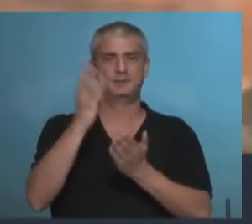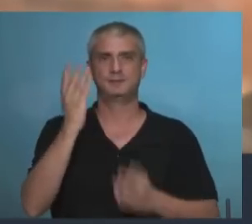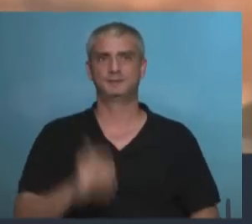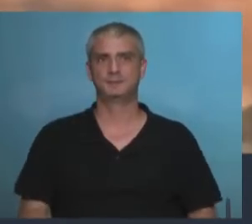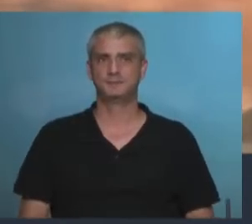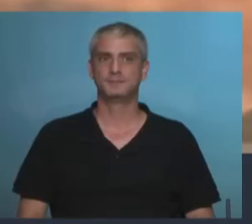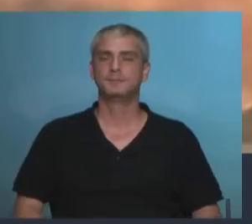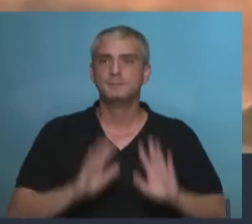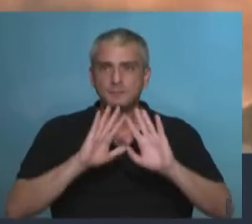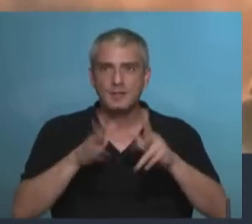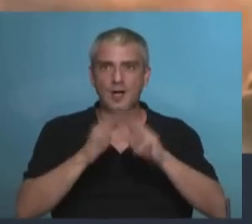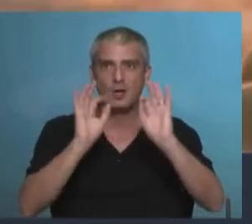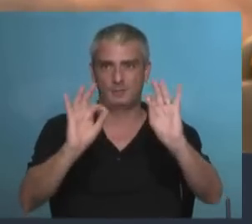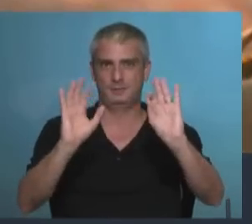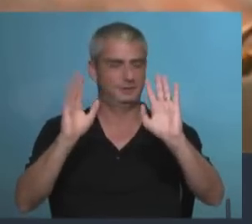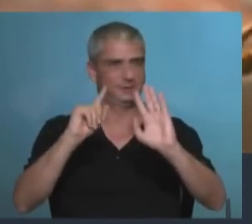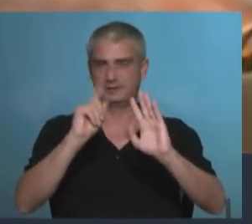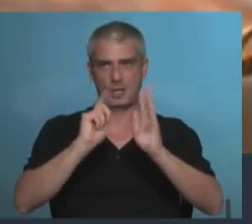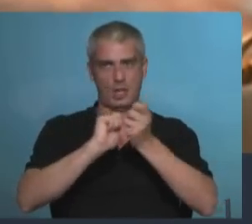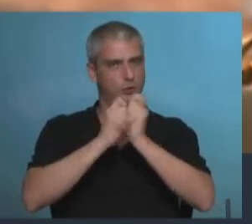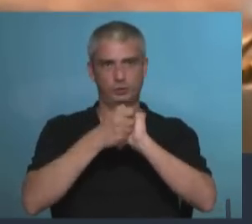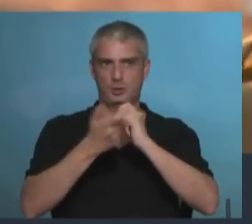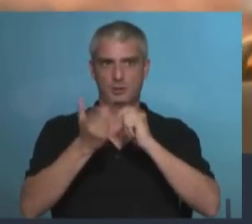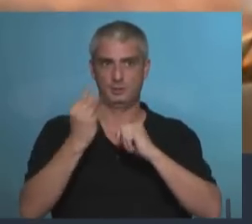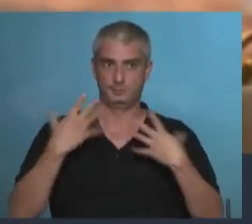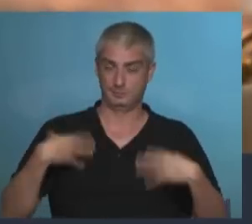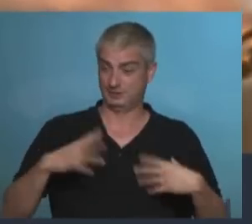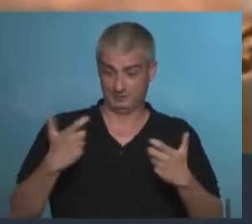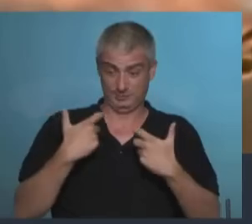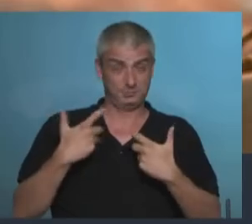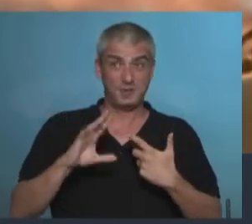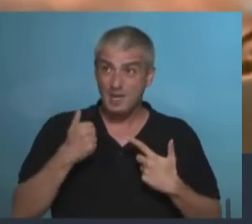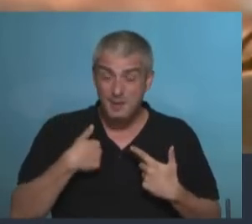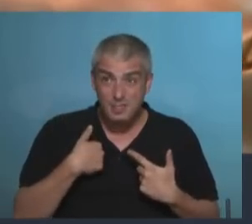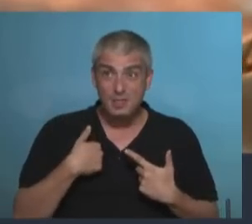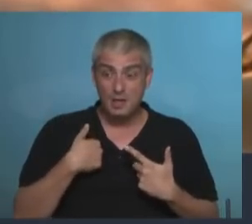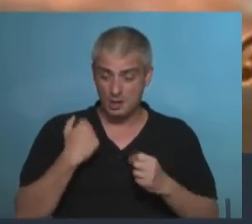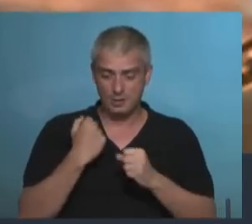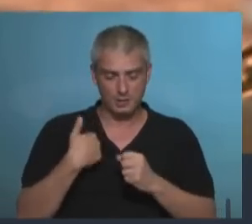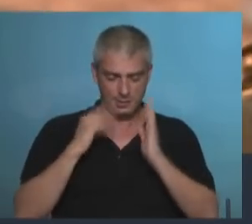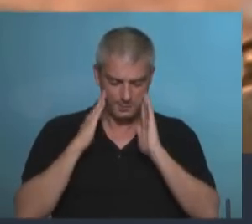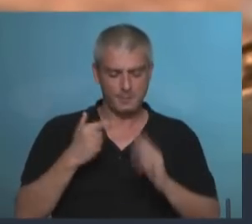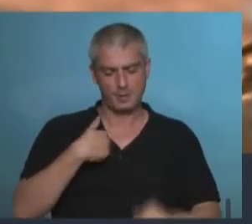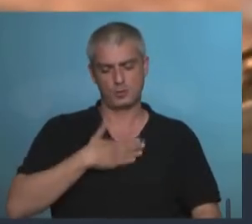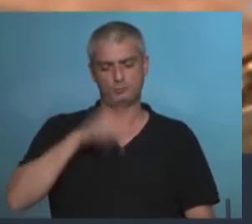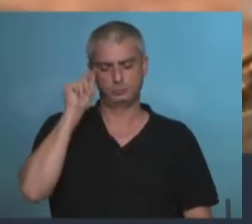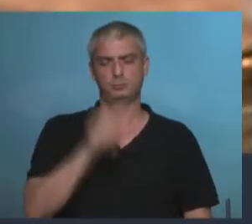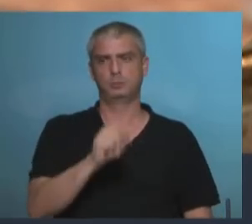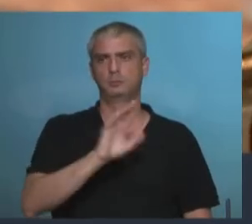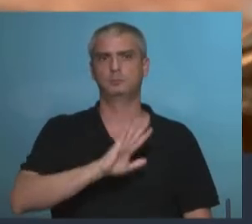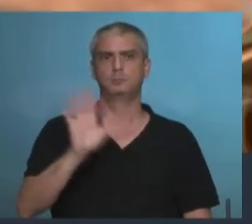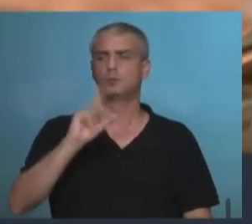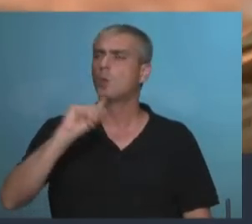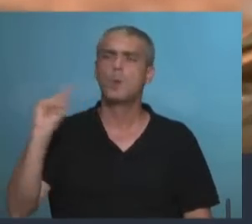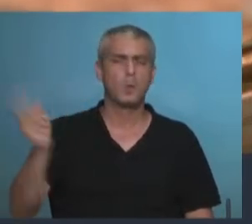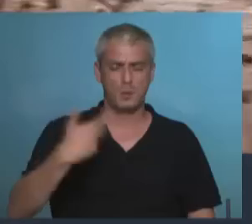הכל טוב. זה לא משהו שימנע ממני ללכת עם מדהים. אם אני עושה משהו, אני מאמין בזה, אני רוצה את זה. כולם יכולים